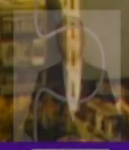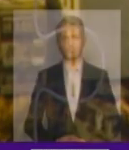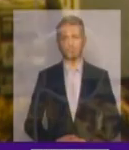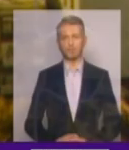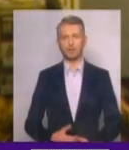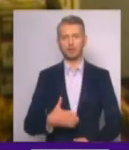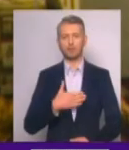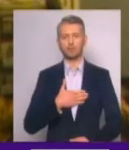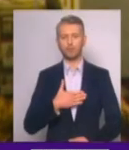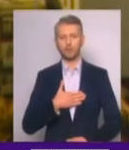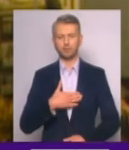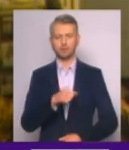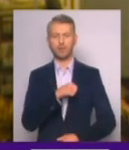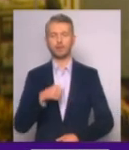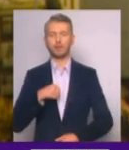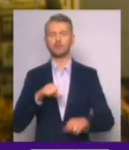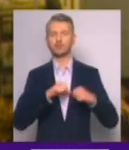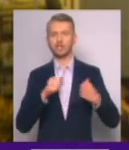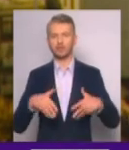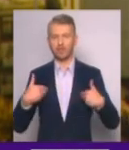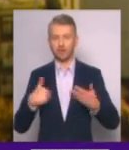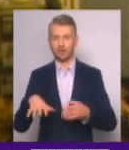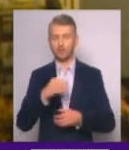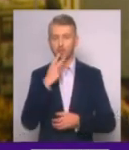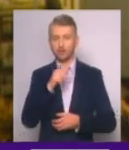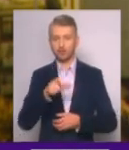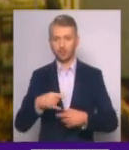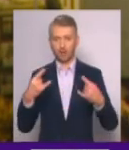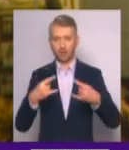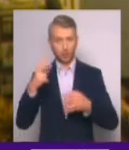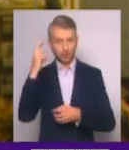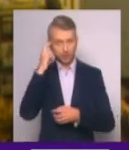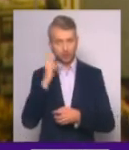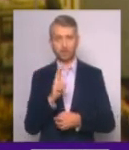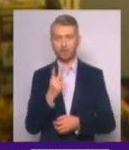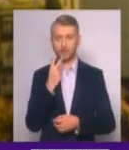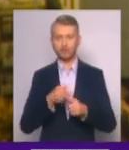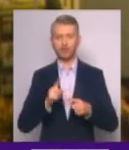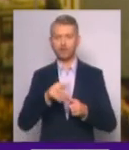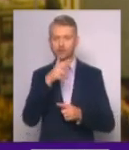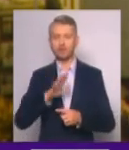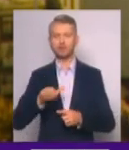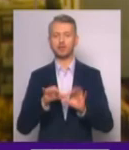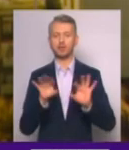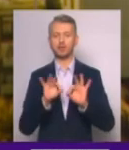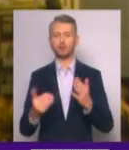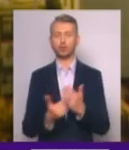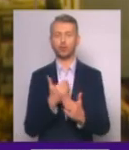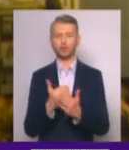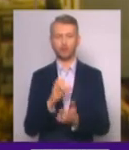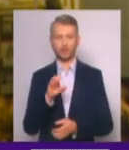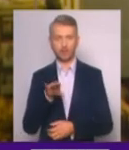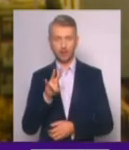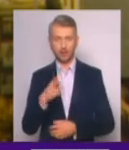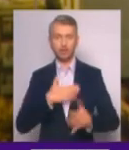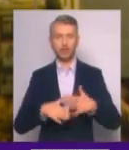Мої найщиріші вітання всім глядачам телеканалу «Київ», каналу «Європейської столиці». Традиційно у цей час, після випуску новин СТН, ми раді вітати